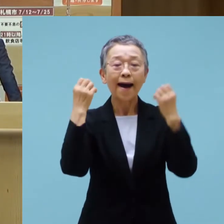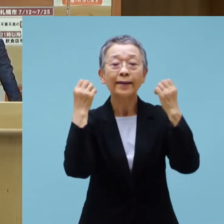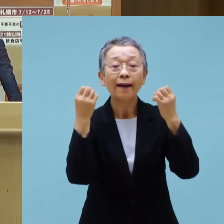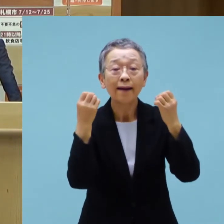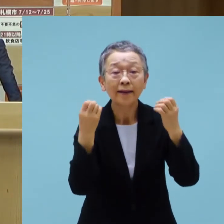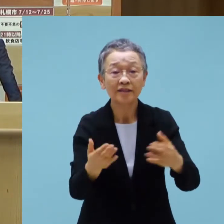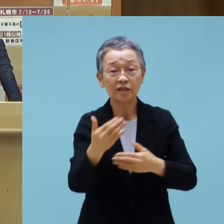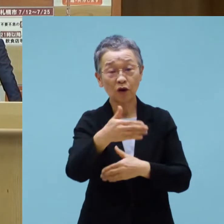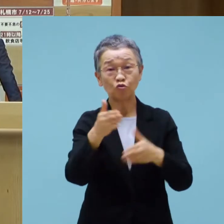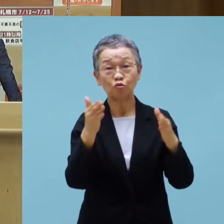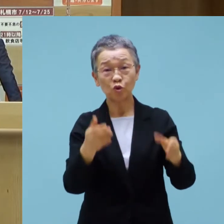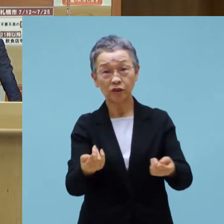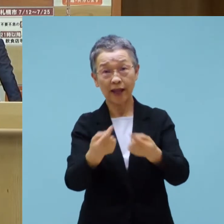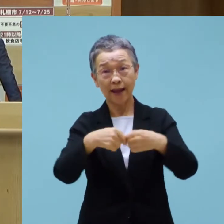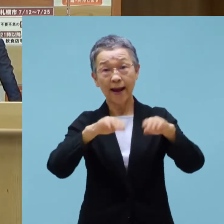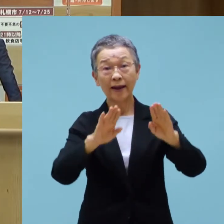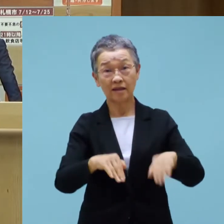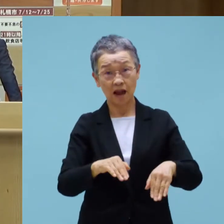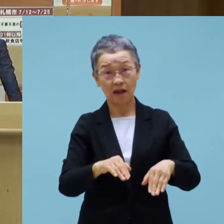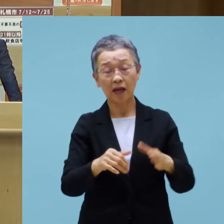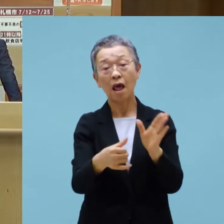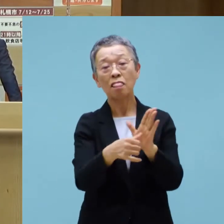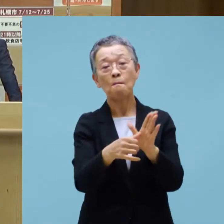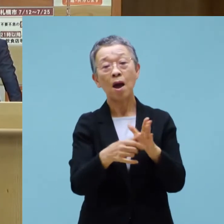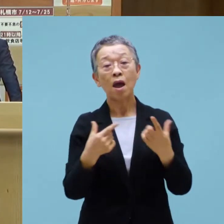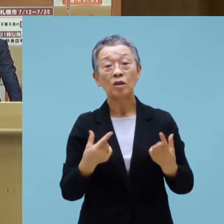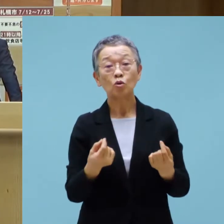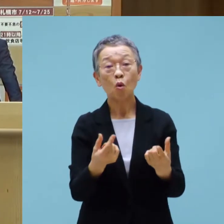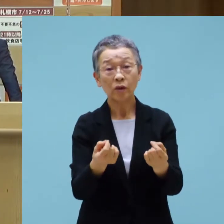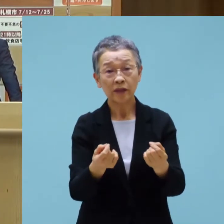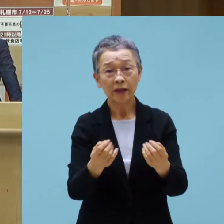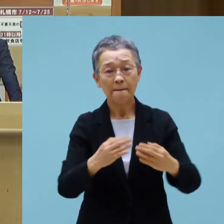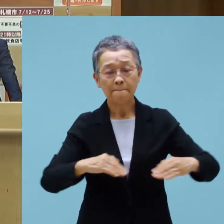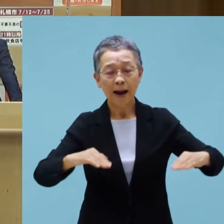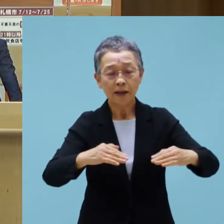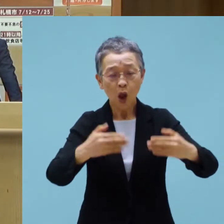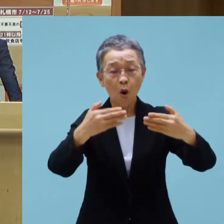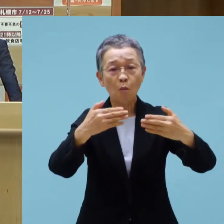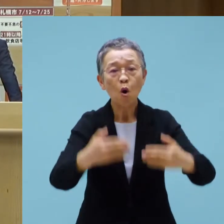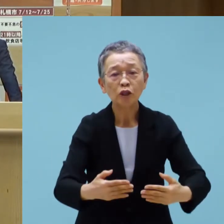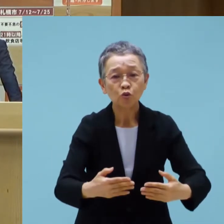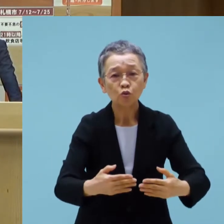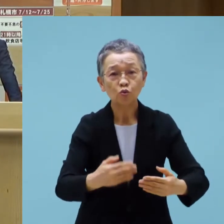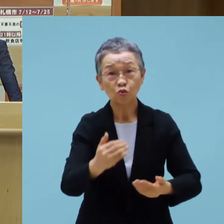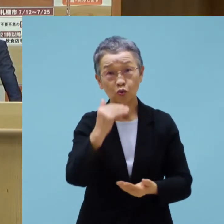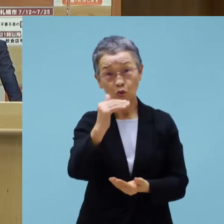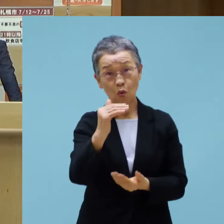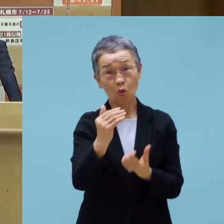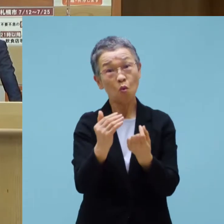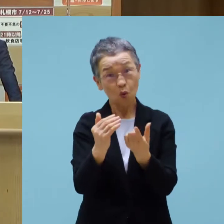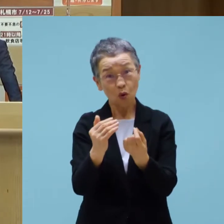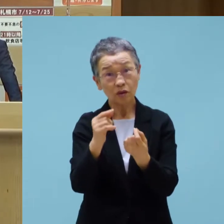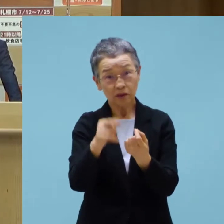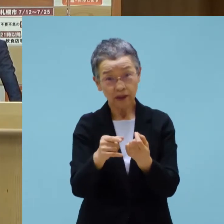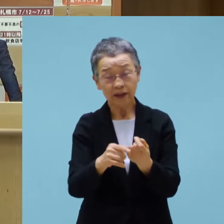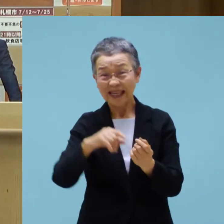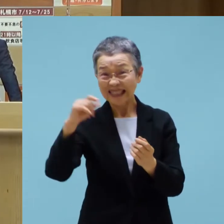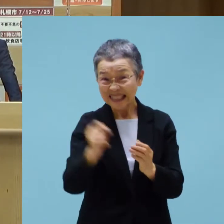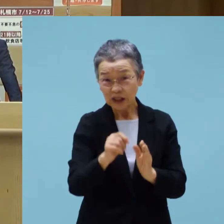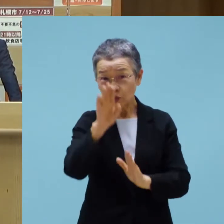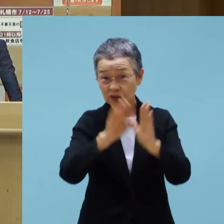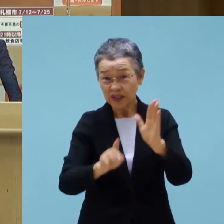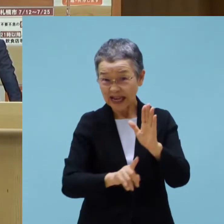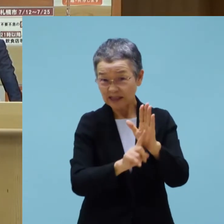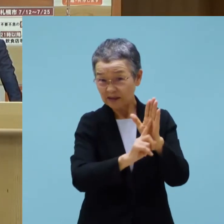入りました。名前の通りですね、まん延を防止するということで、その緊急事態宣言に至らないよう